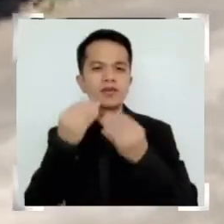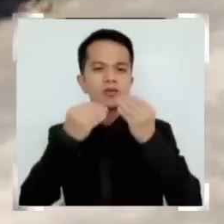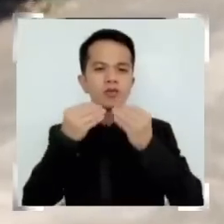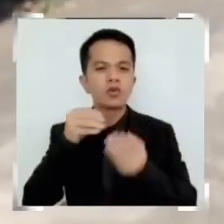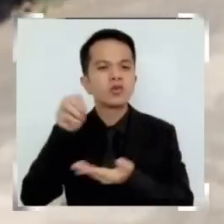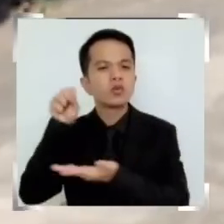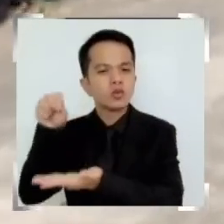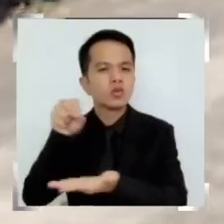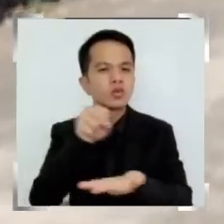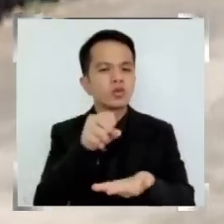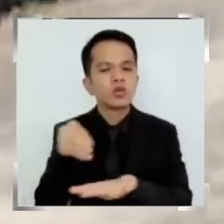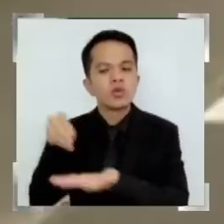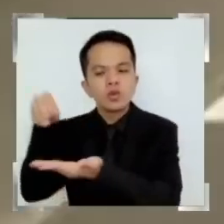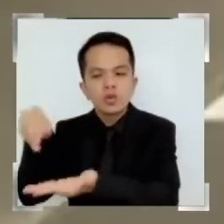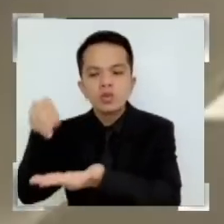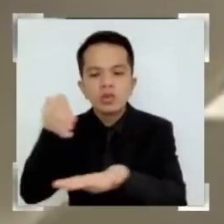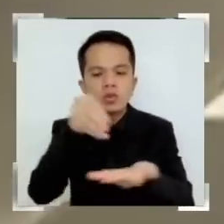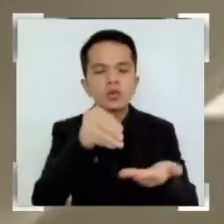akong